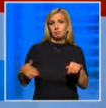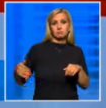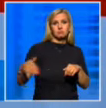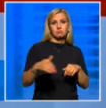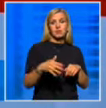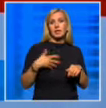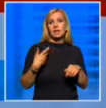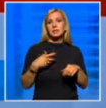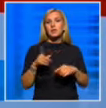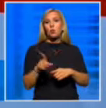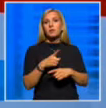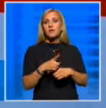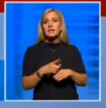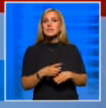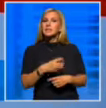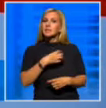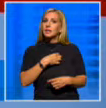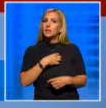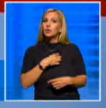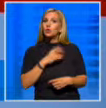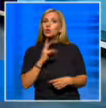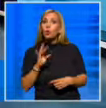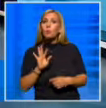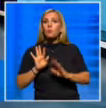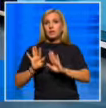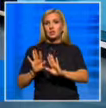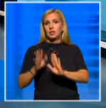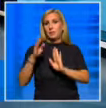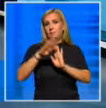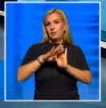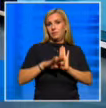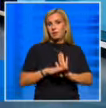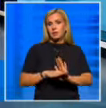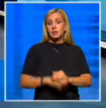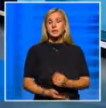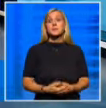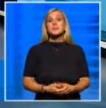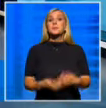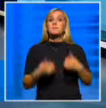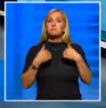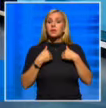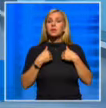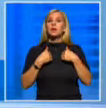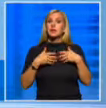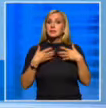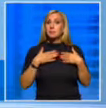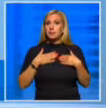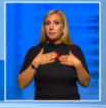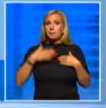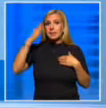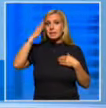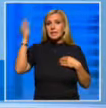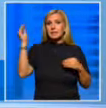да управлявате с ГЕРБ, но по вашите правила? Ние искаме да има Министерски съвет, който работи по програма, която е